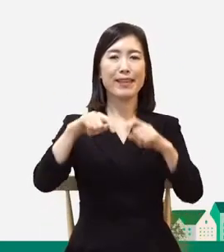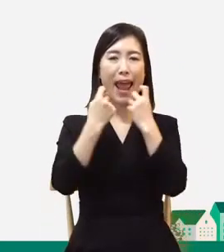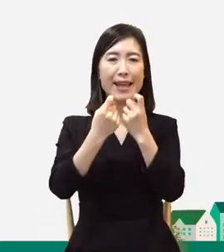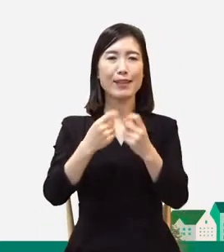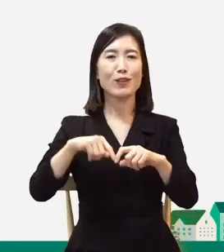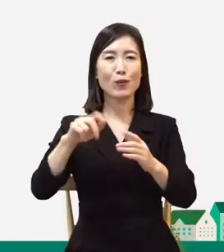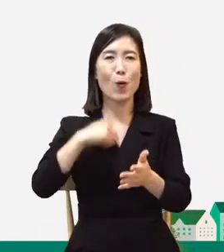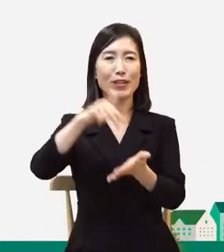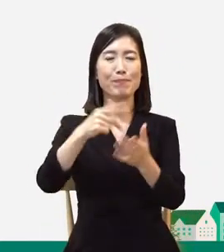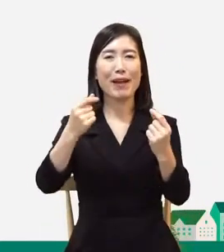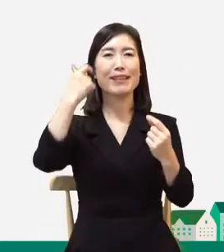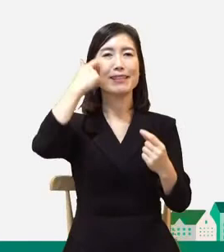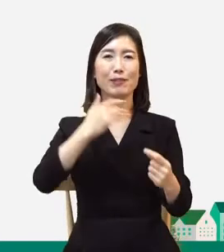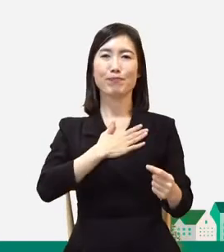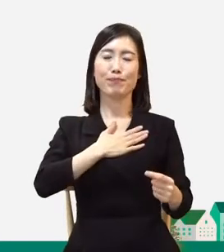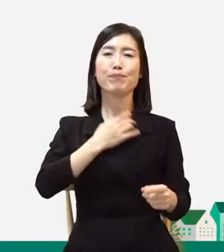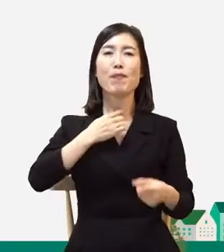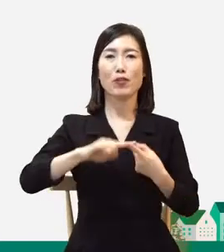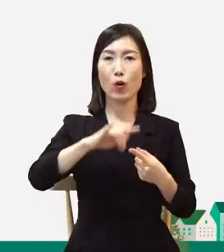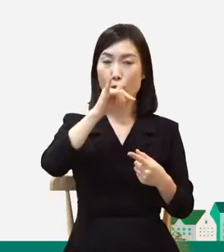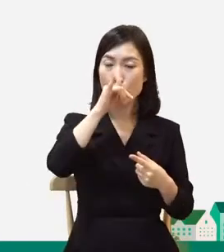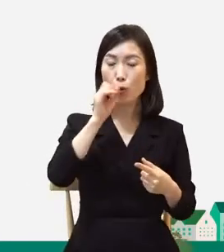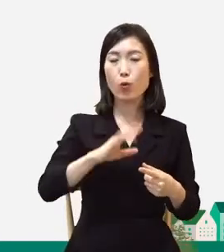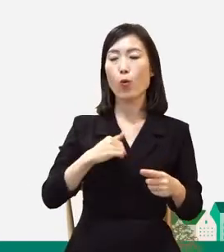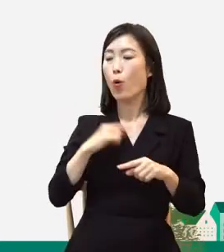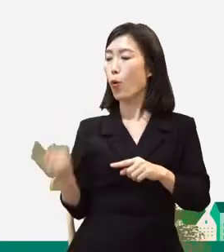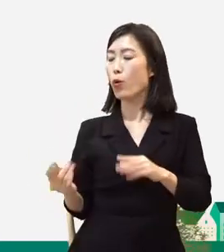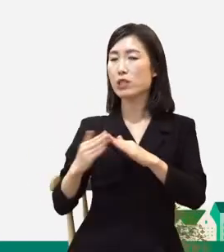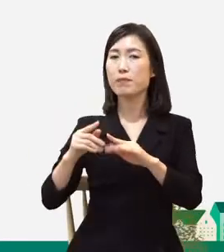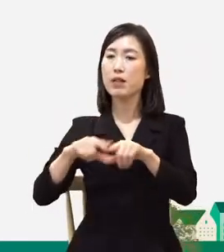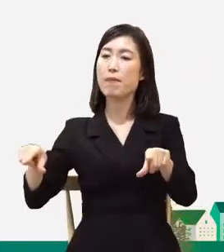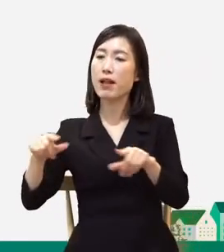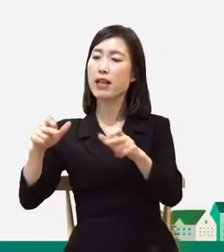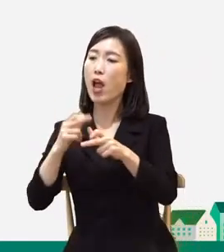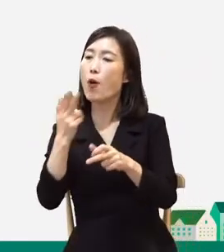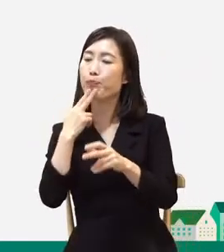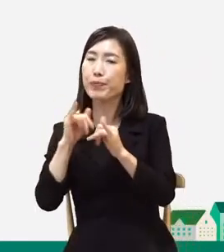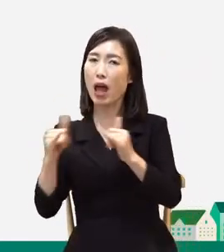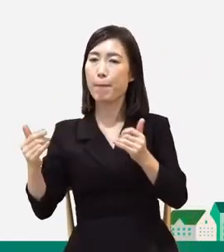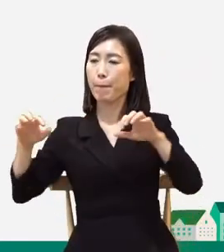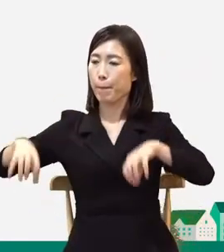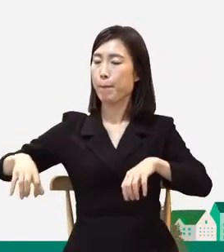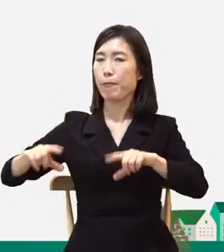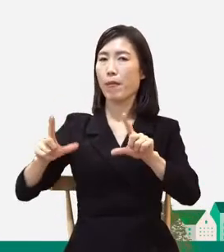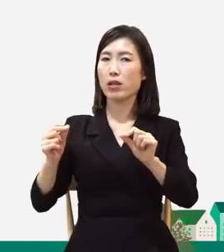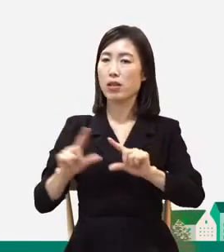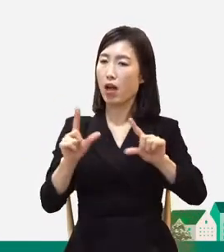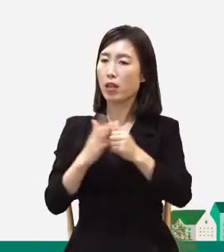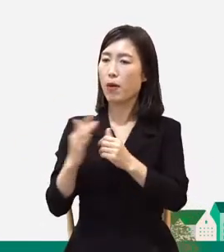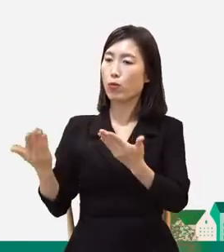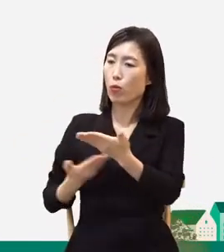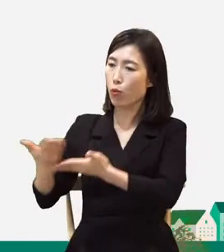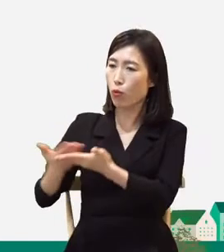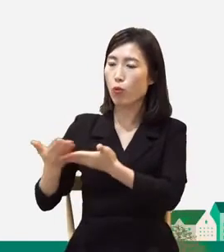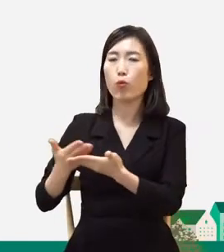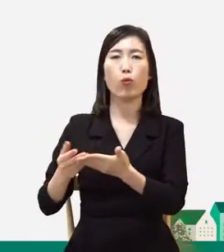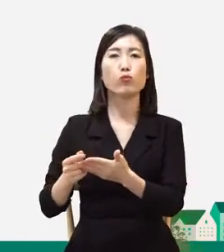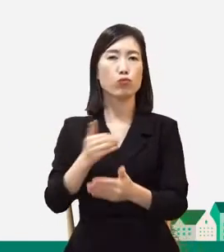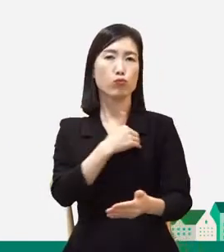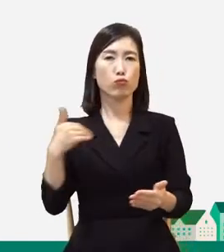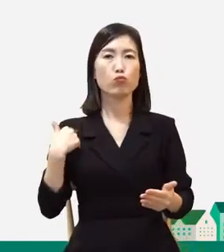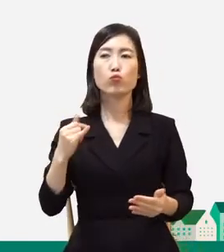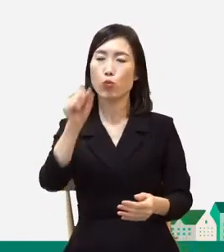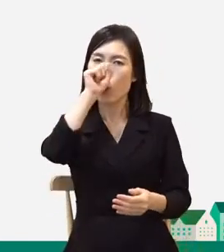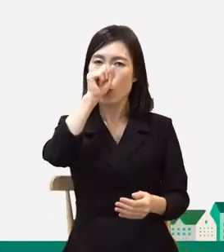만족도를 보여주시기도 했고 입주자들하고 소통하면서 좀 다양하게 대화를 나눌 수 있는 것도 만족스럽다라고 생각하고 있습니다. 그리고